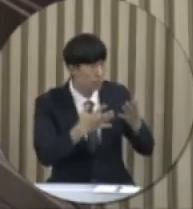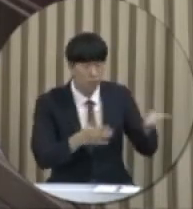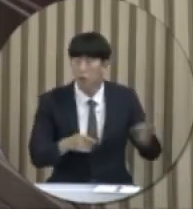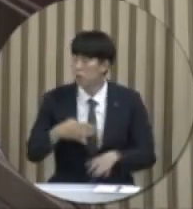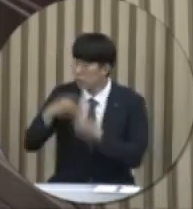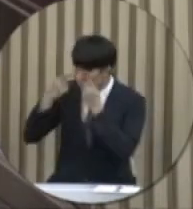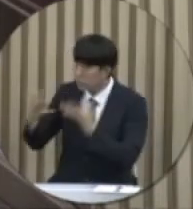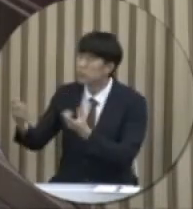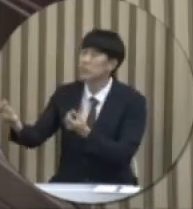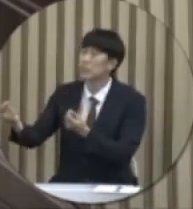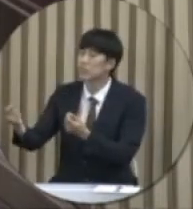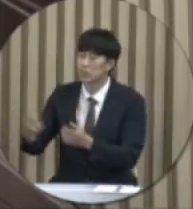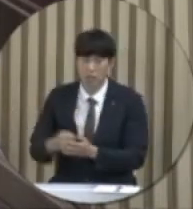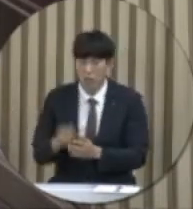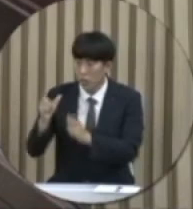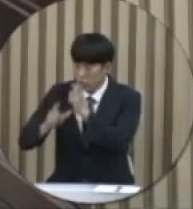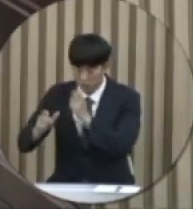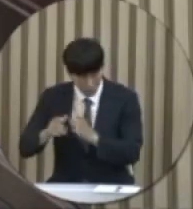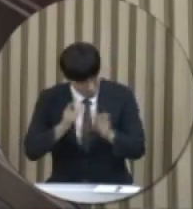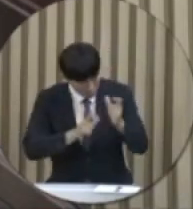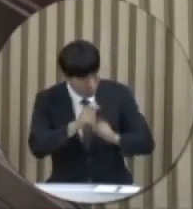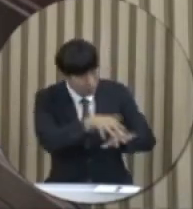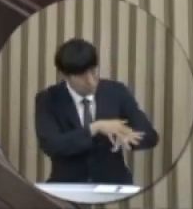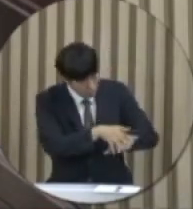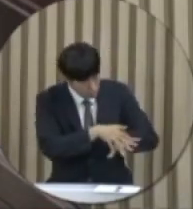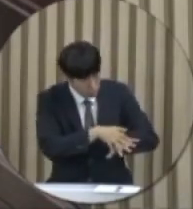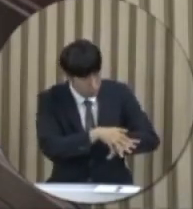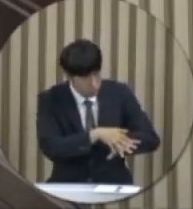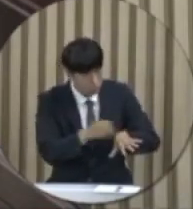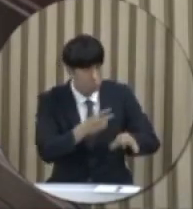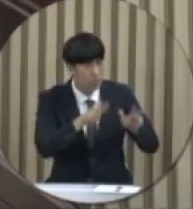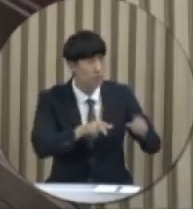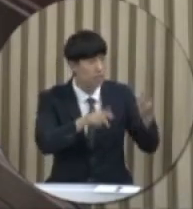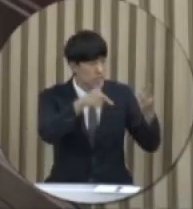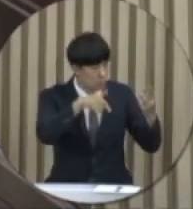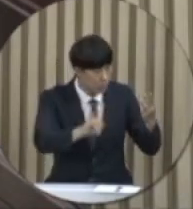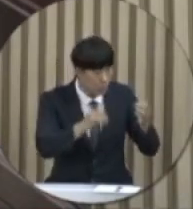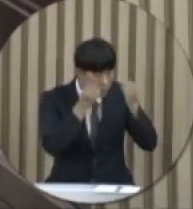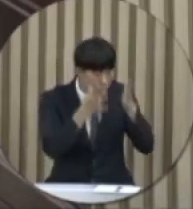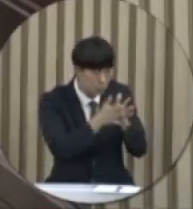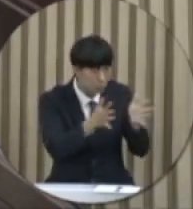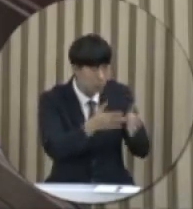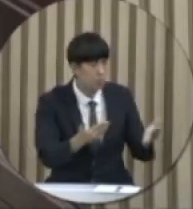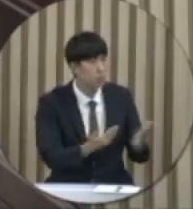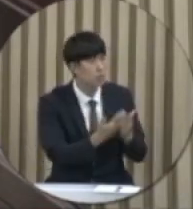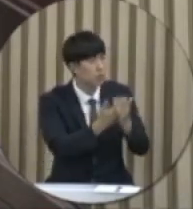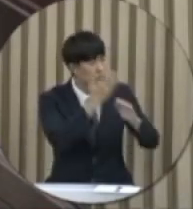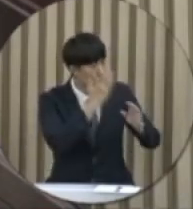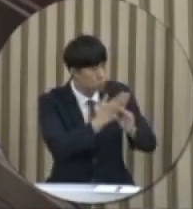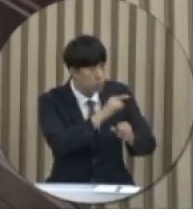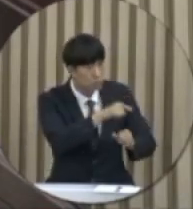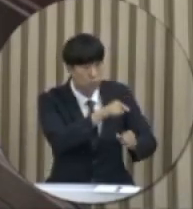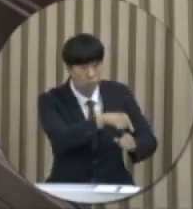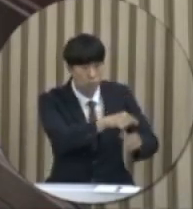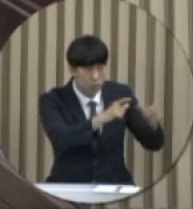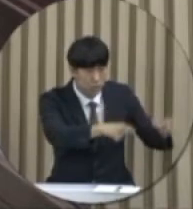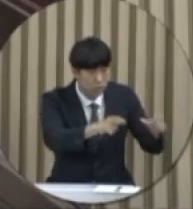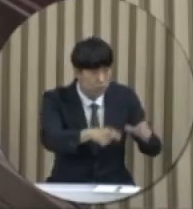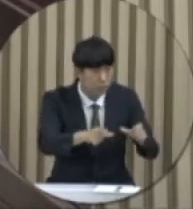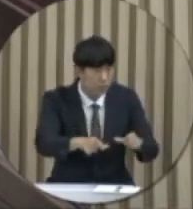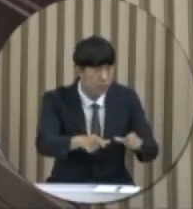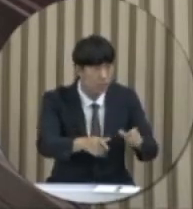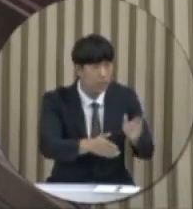명확합니다. 네, 조금 더 체계적으로. 그리고 지금 3기 신도시가 지정되면서 거기에 해당되고 있는 시장